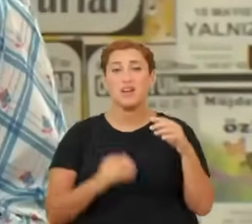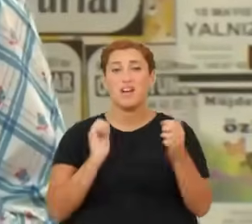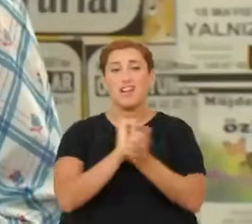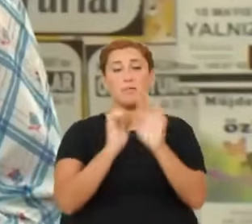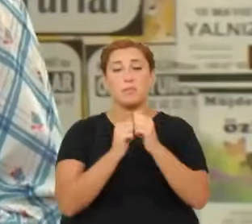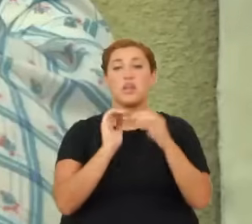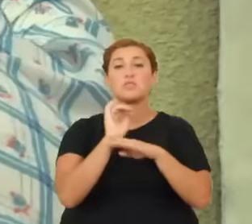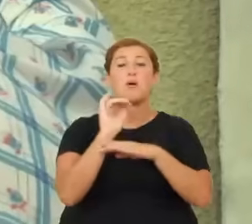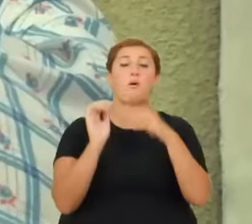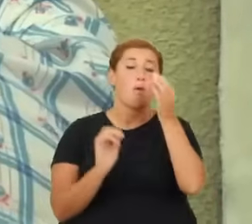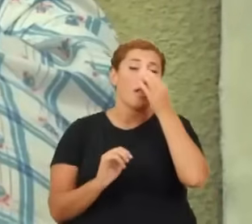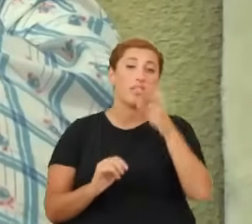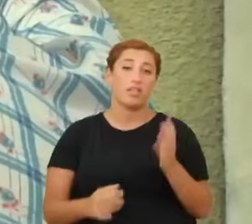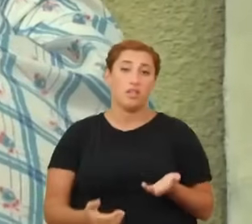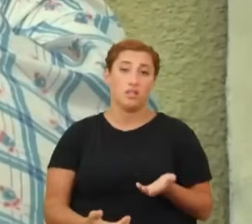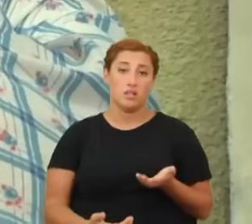yaşamak kolay değil.